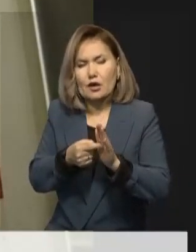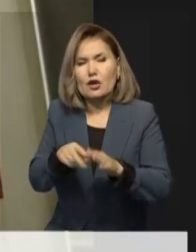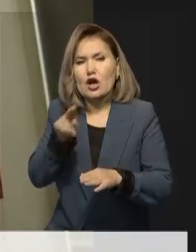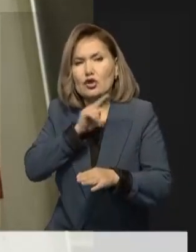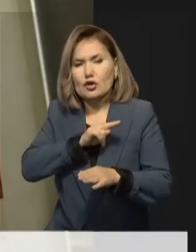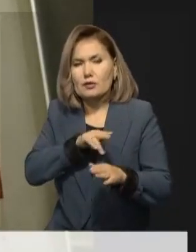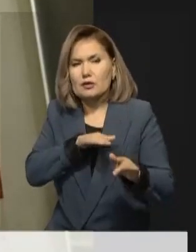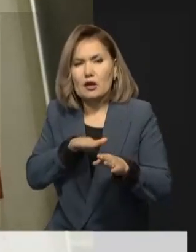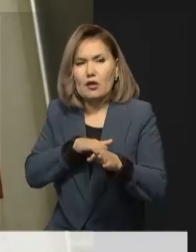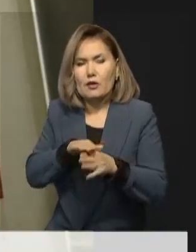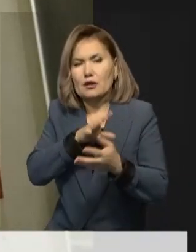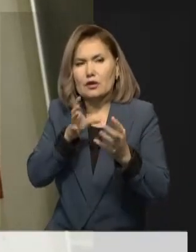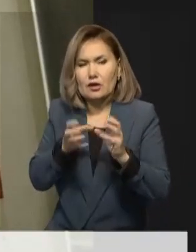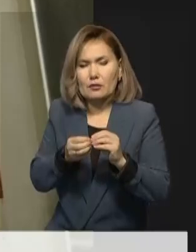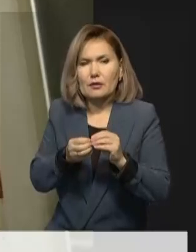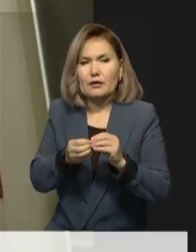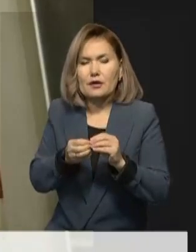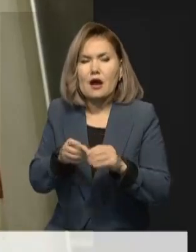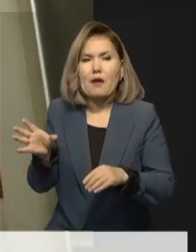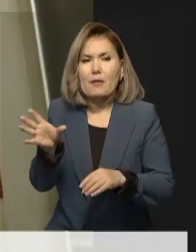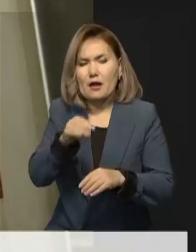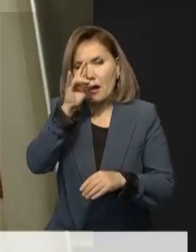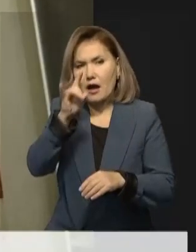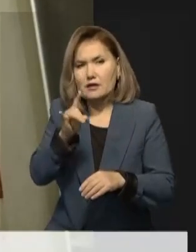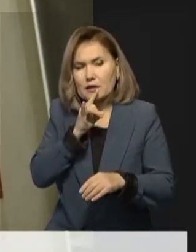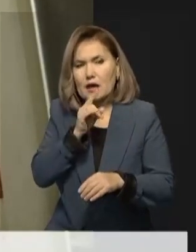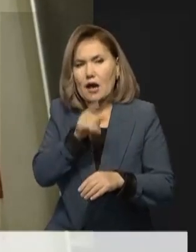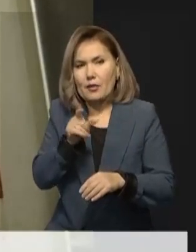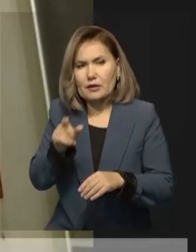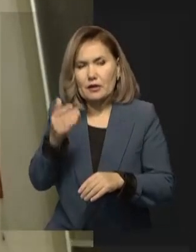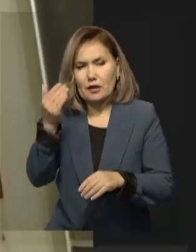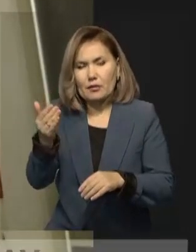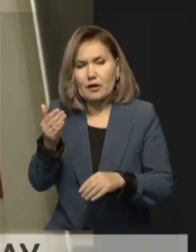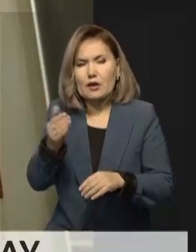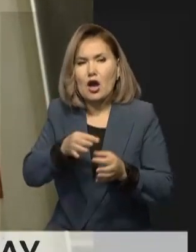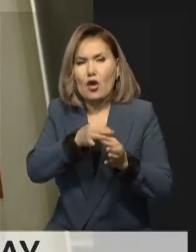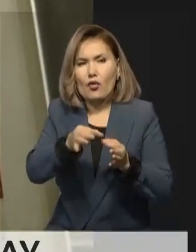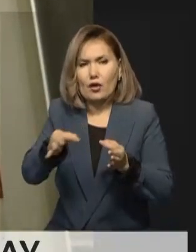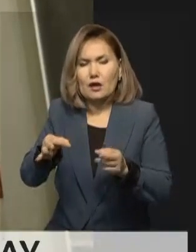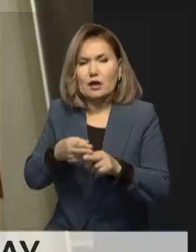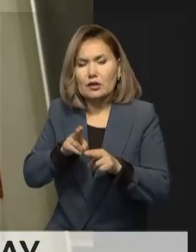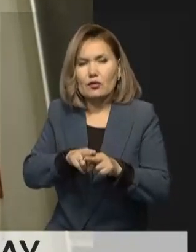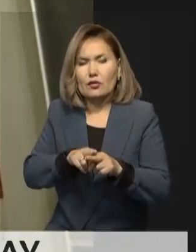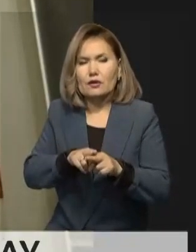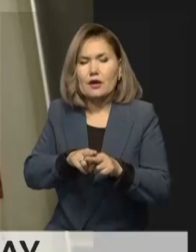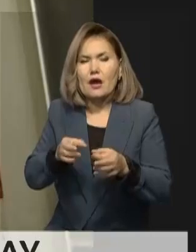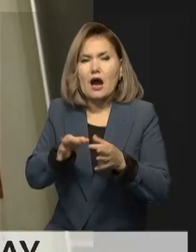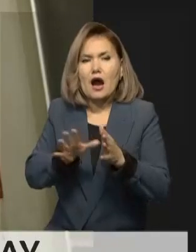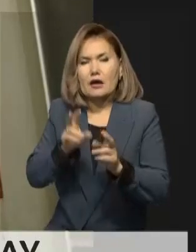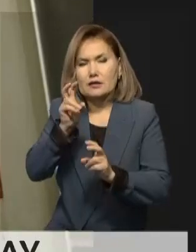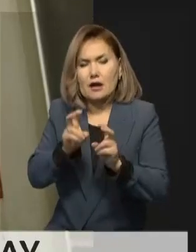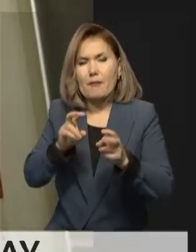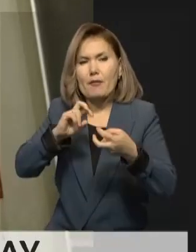жұмыстары жүргізілді. Жалпы барлық Қазақстандағы өңірлерде осы АЭС